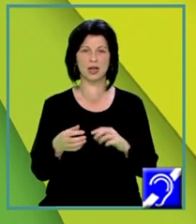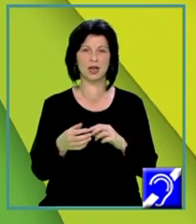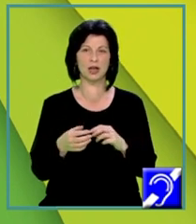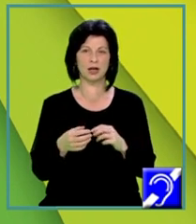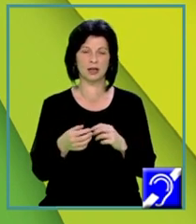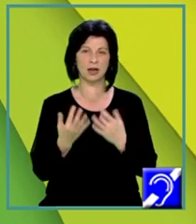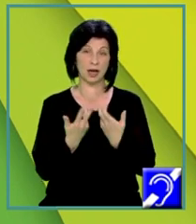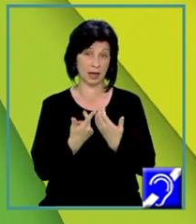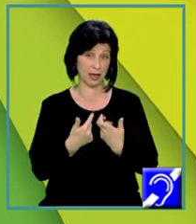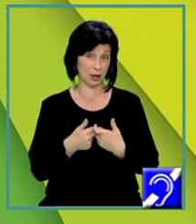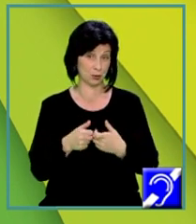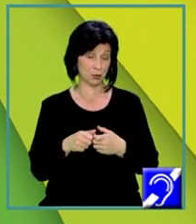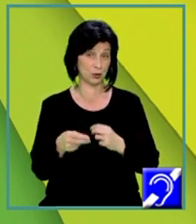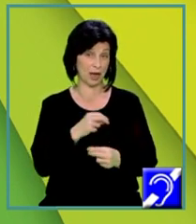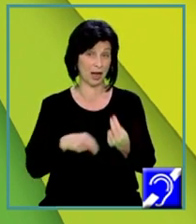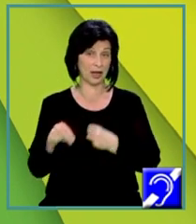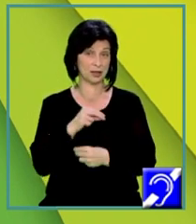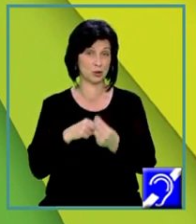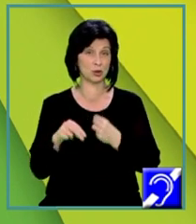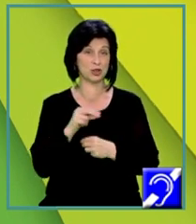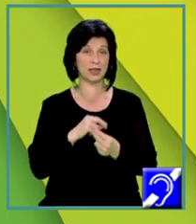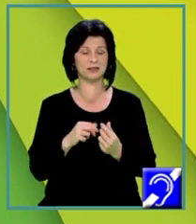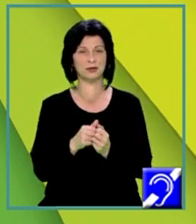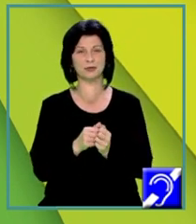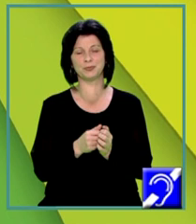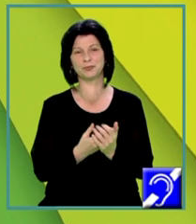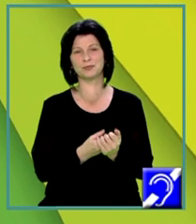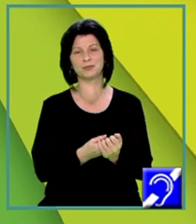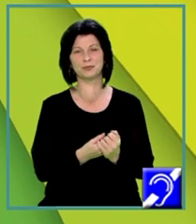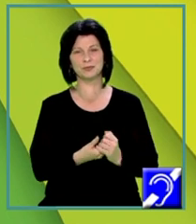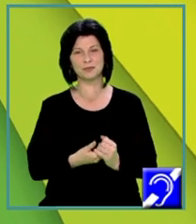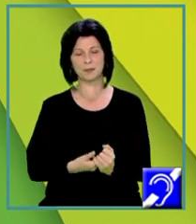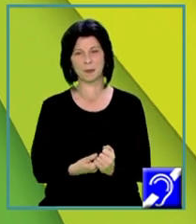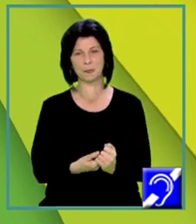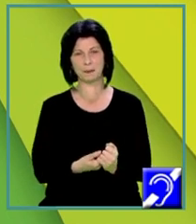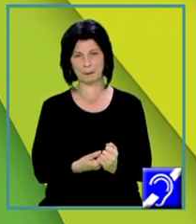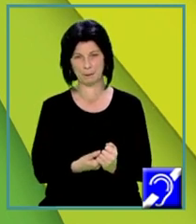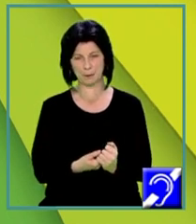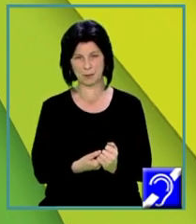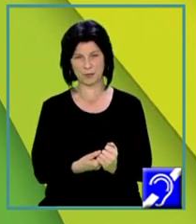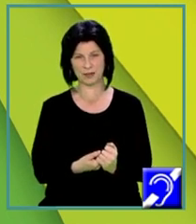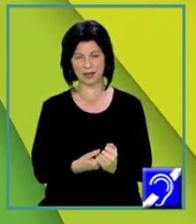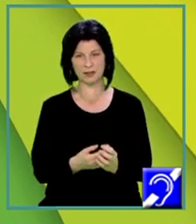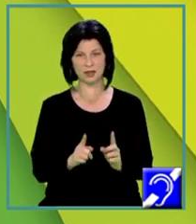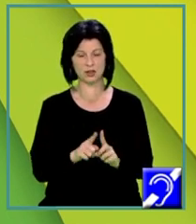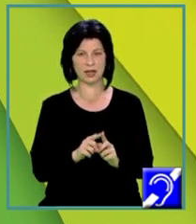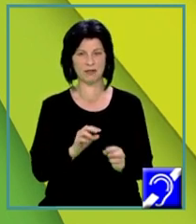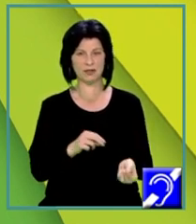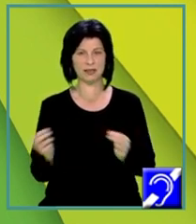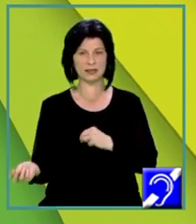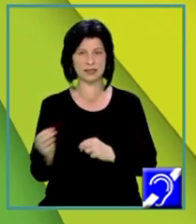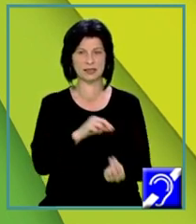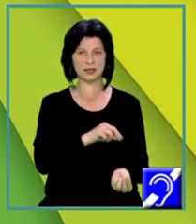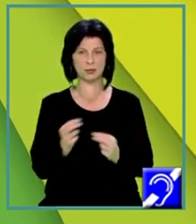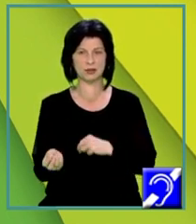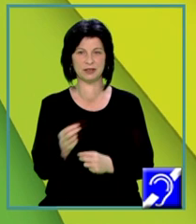operației de adunare asociativitatea respectiv comutativitatea operație de înmulțire precum și distributivitatea înmulțirii față